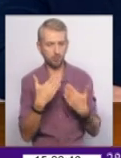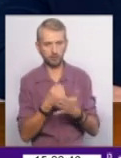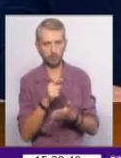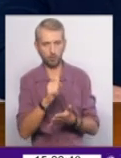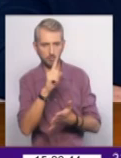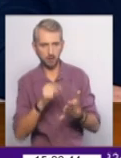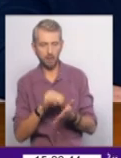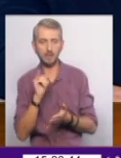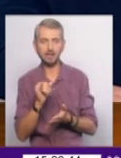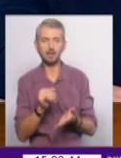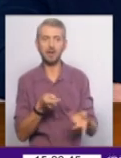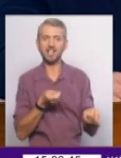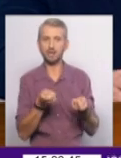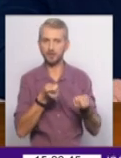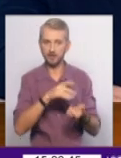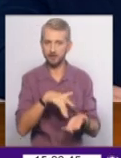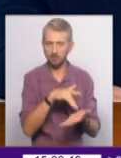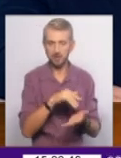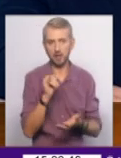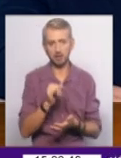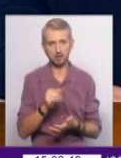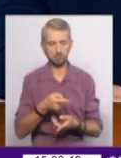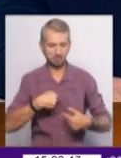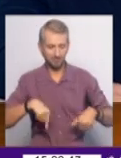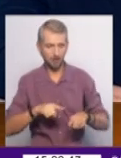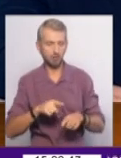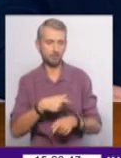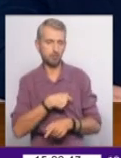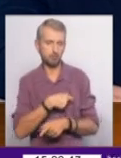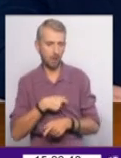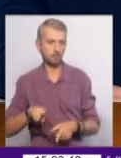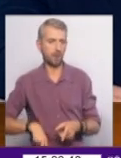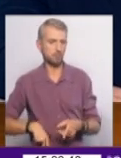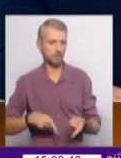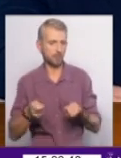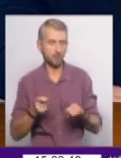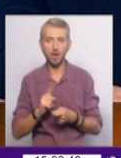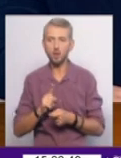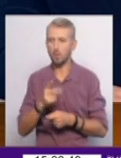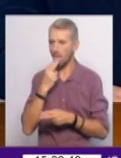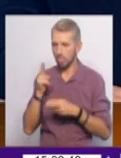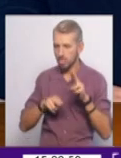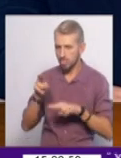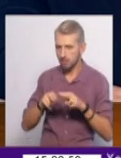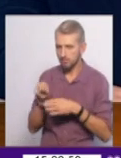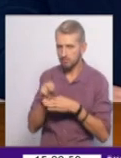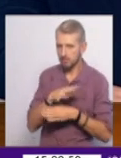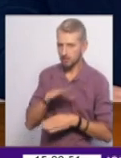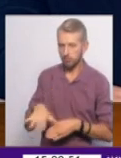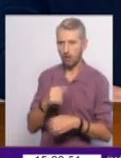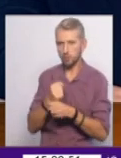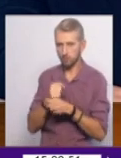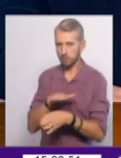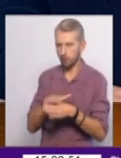і керівництва міста, і нас, і депутатів адміністрації. Ну, тобто, щоб ми вже не латали, так, а повністю замінили, так, зробили, так, все, так, нове і